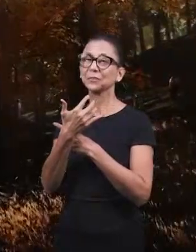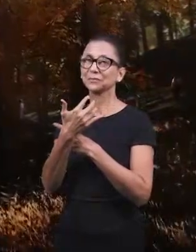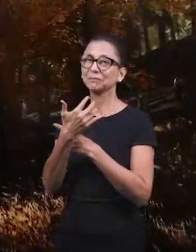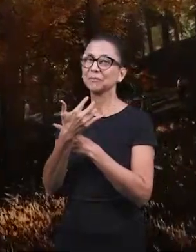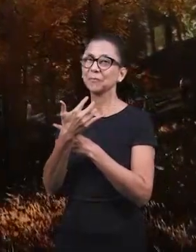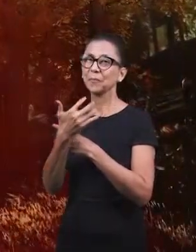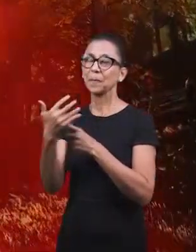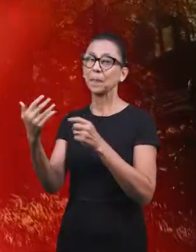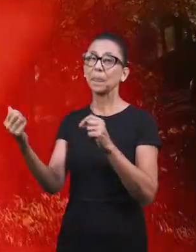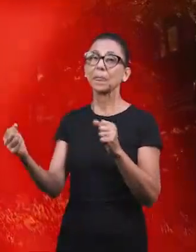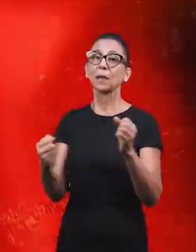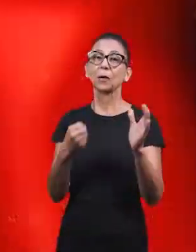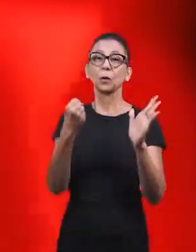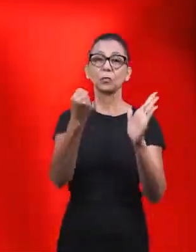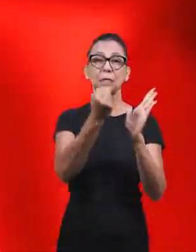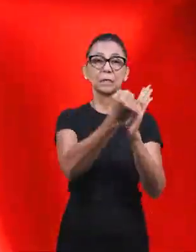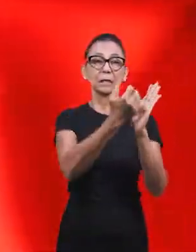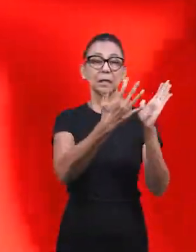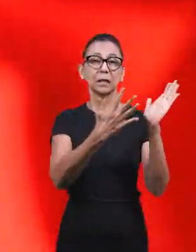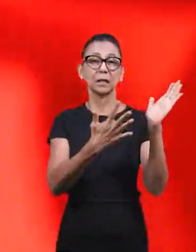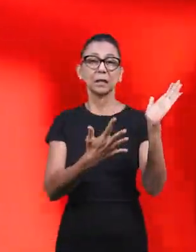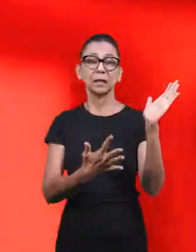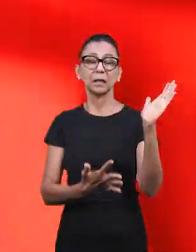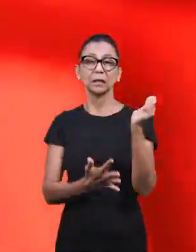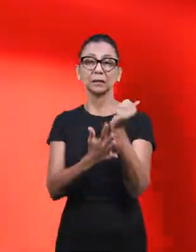Покрой, Господь, народ